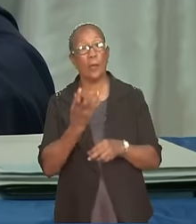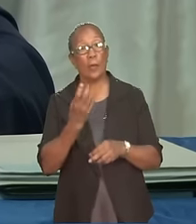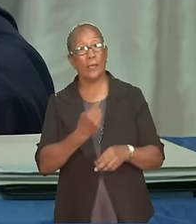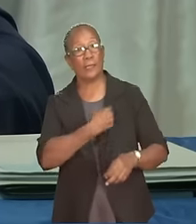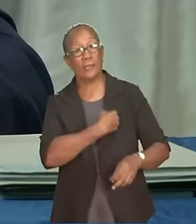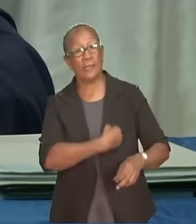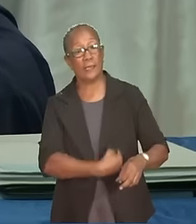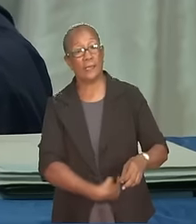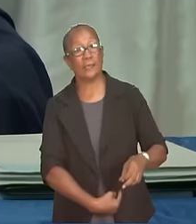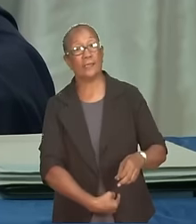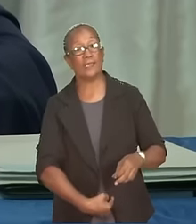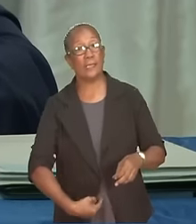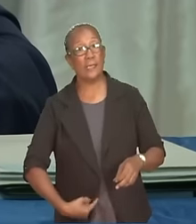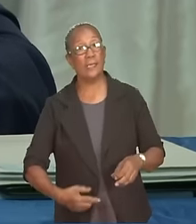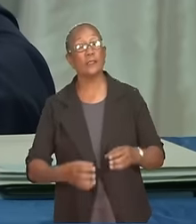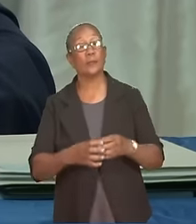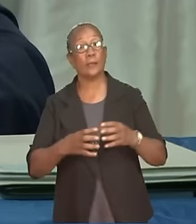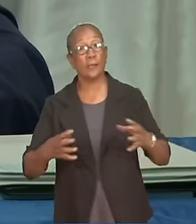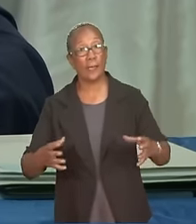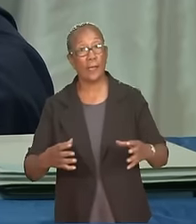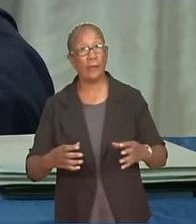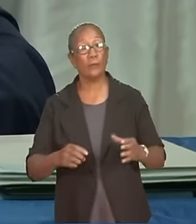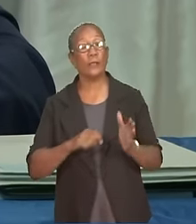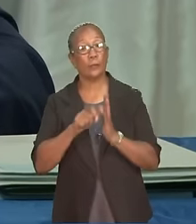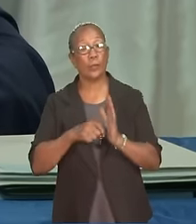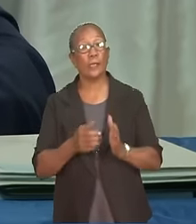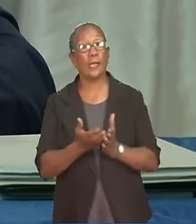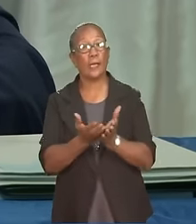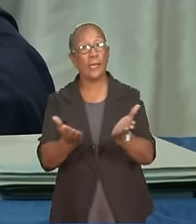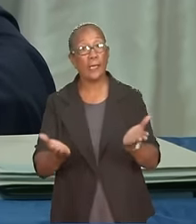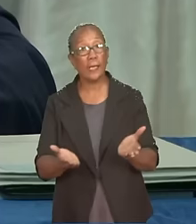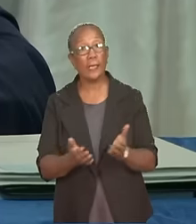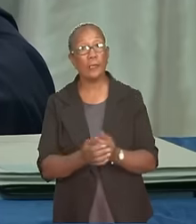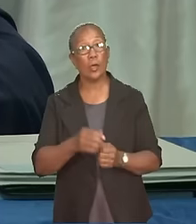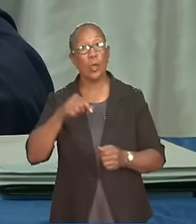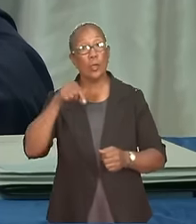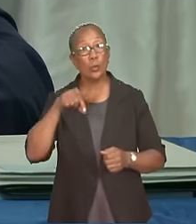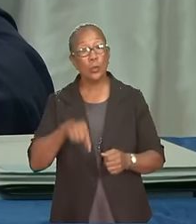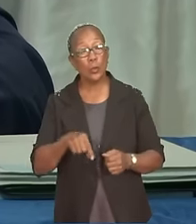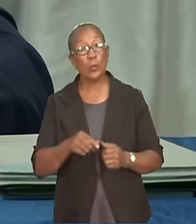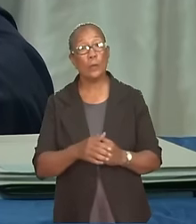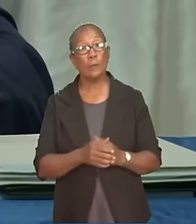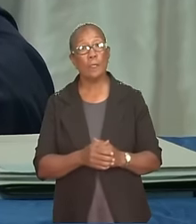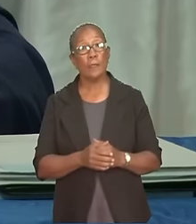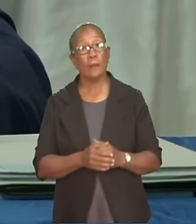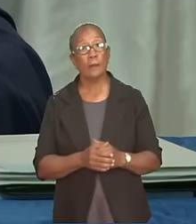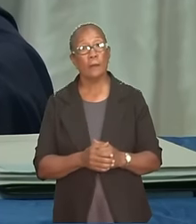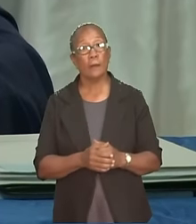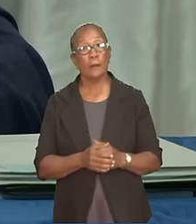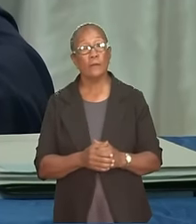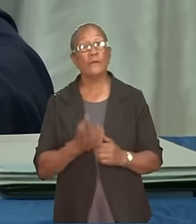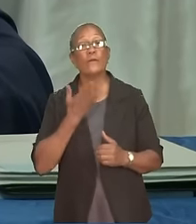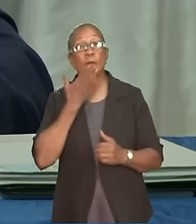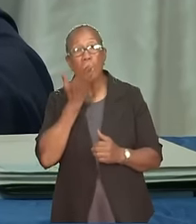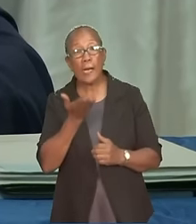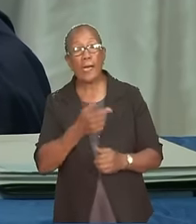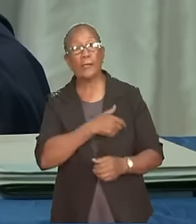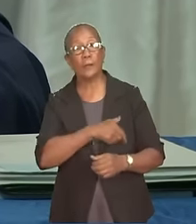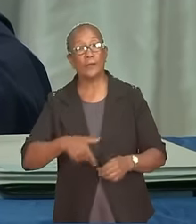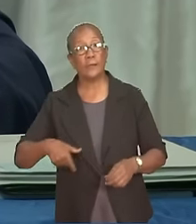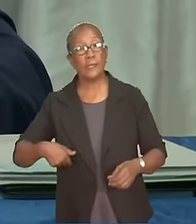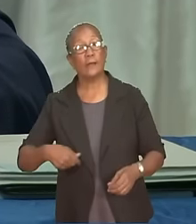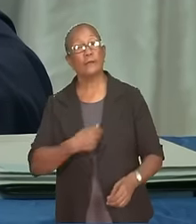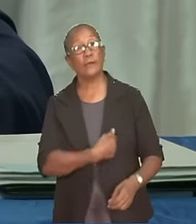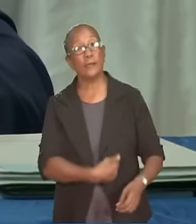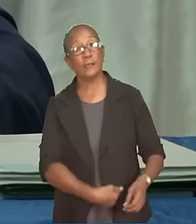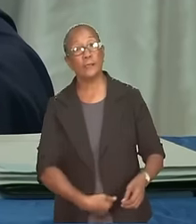het project gaat krijgen. Laten we nu heel vroeg aankloppen bij de president van China en hem ook informeren dat